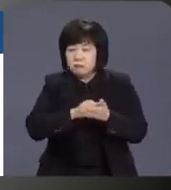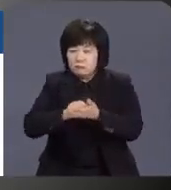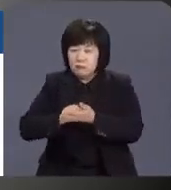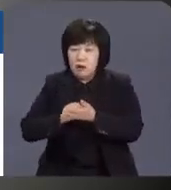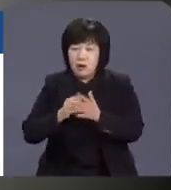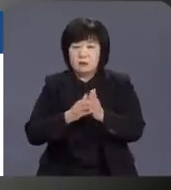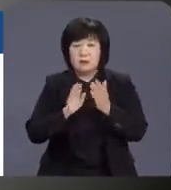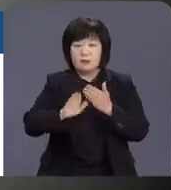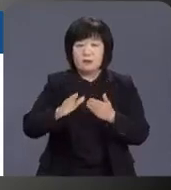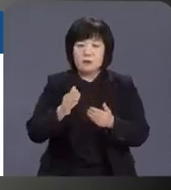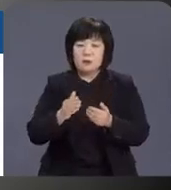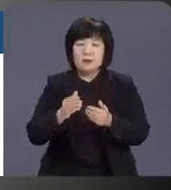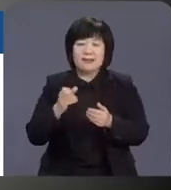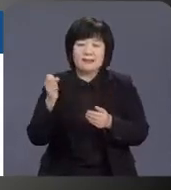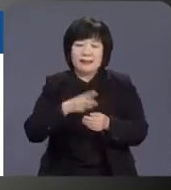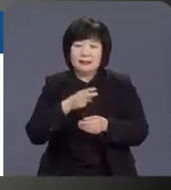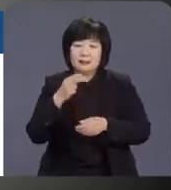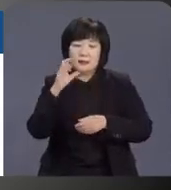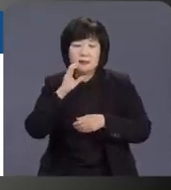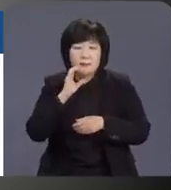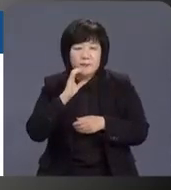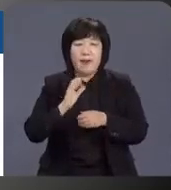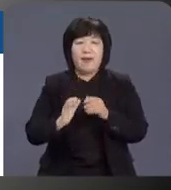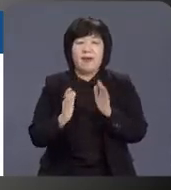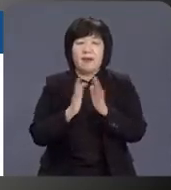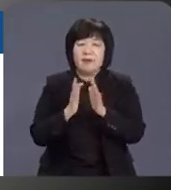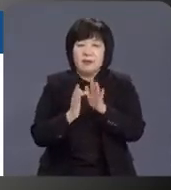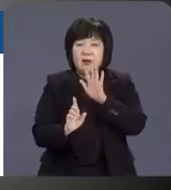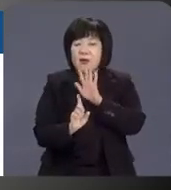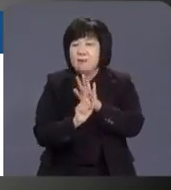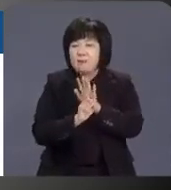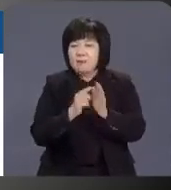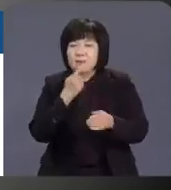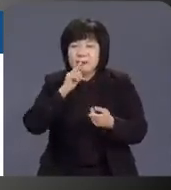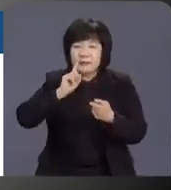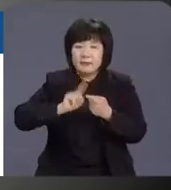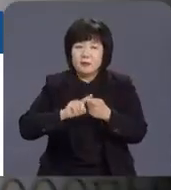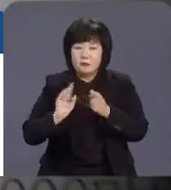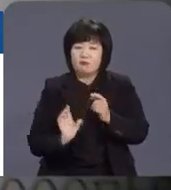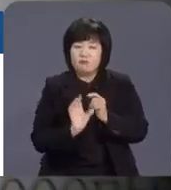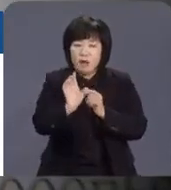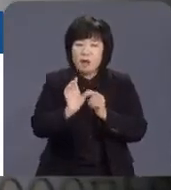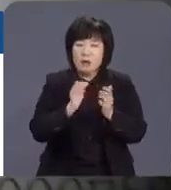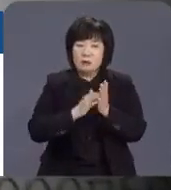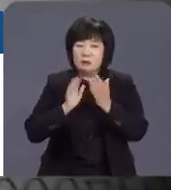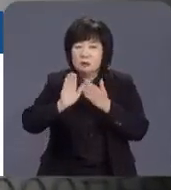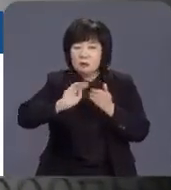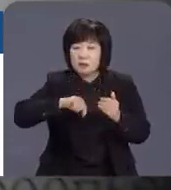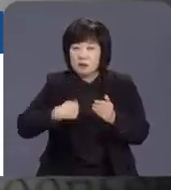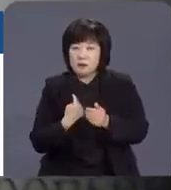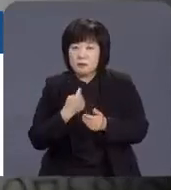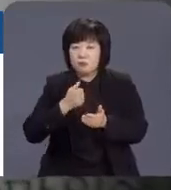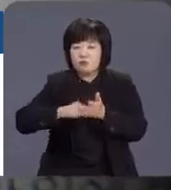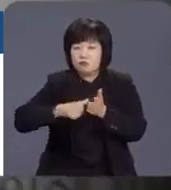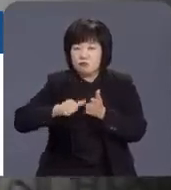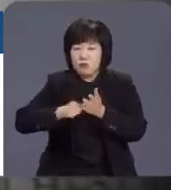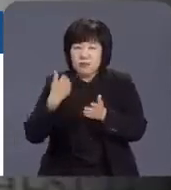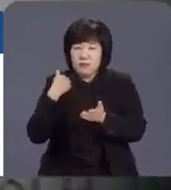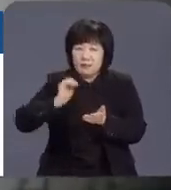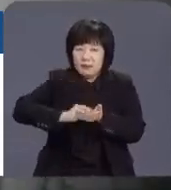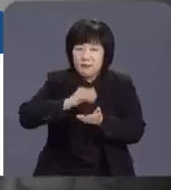다시 자신의 카페, 블로그 이런 곳에 말 그대로 띄우기를 한 뒤에 자기 물건을 다시 되파는